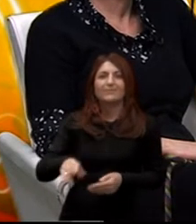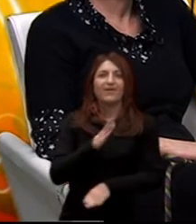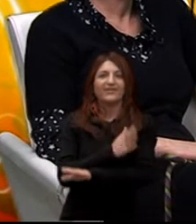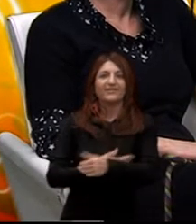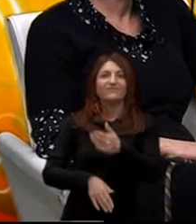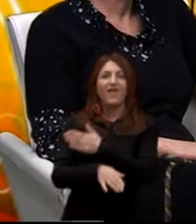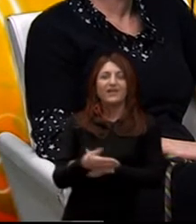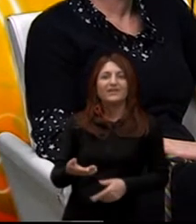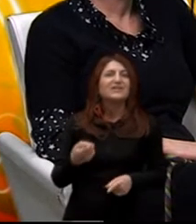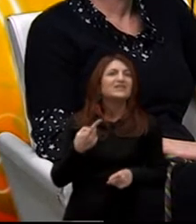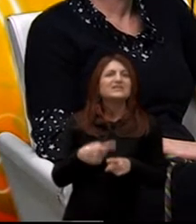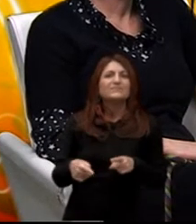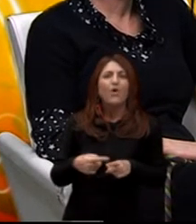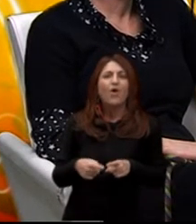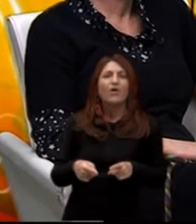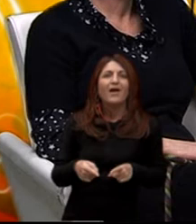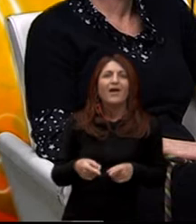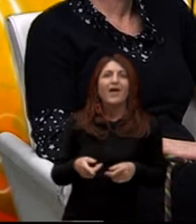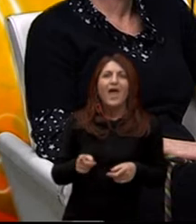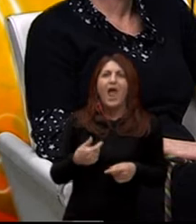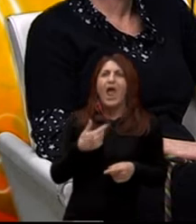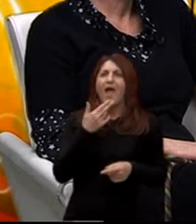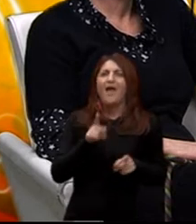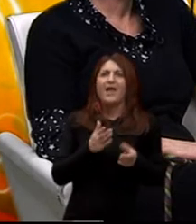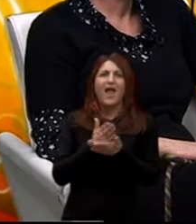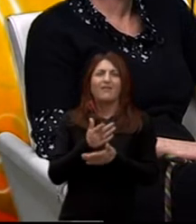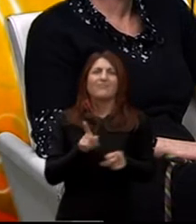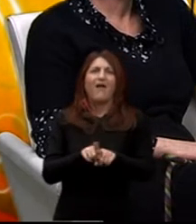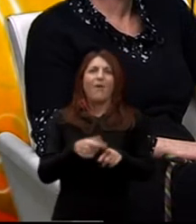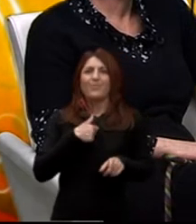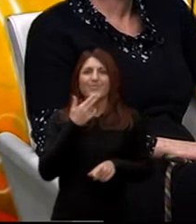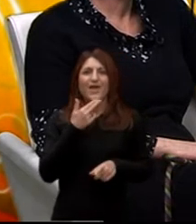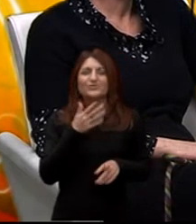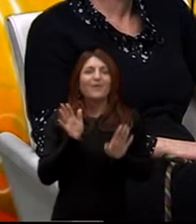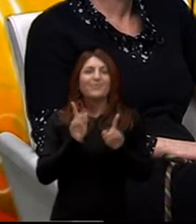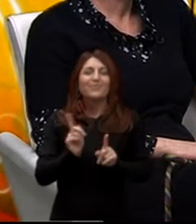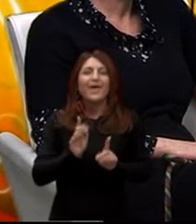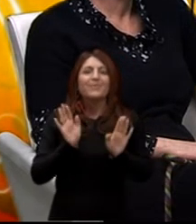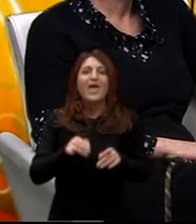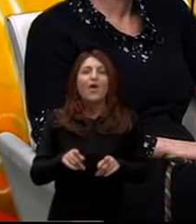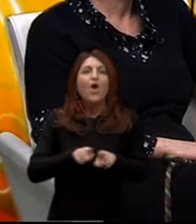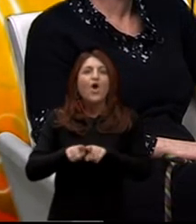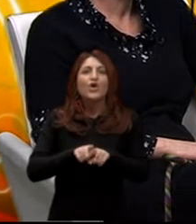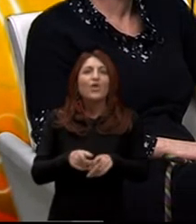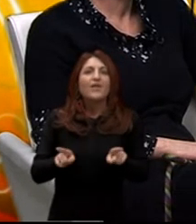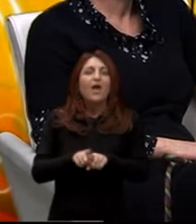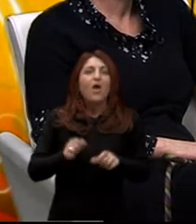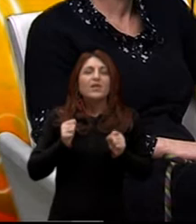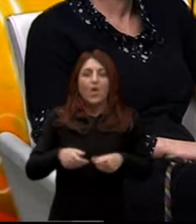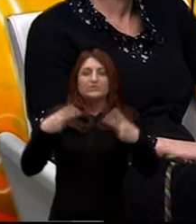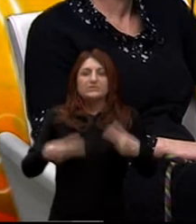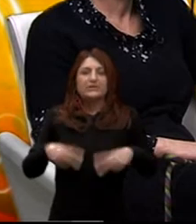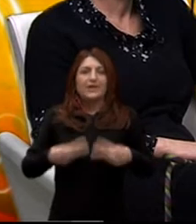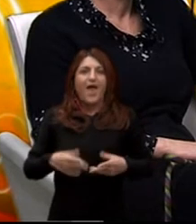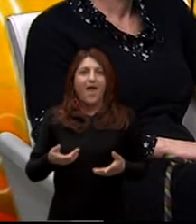invaliditetom, oni to ne žele, nego su oni očito, barem iz našeg primjera, u velikom strahu za tu svoju